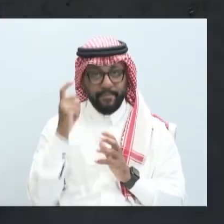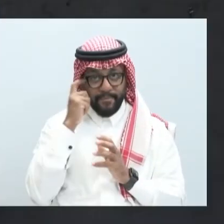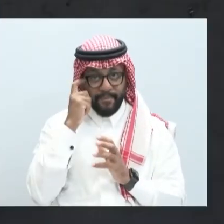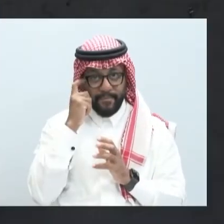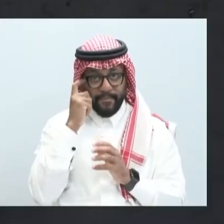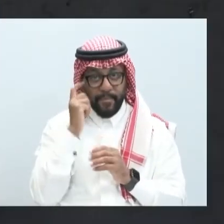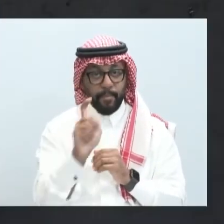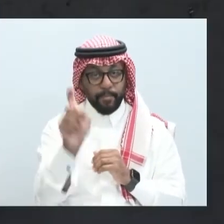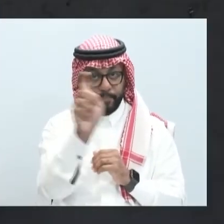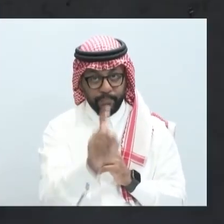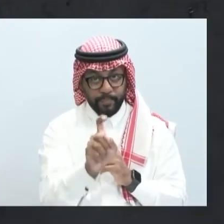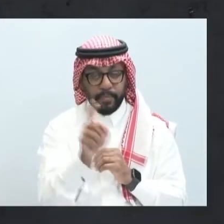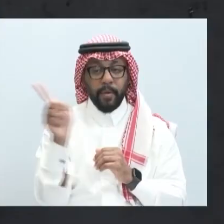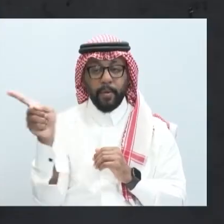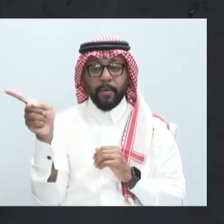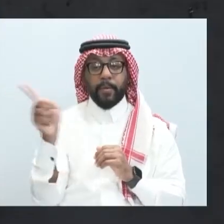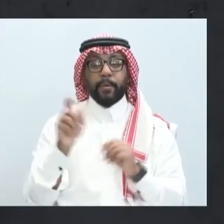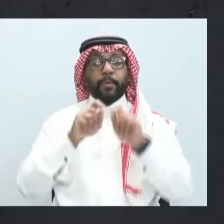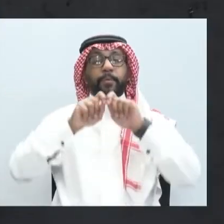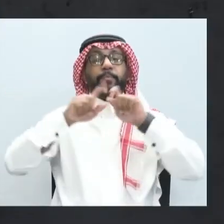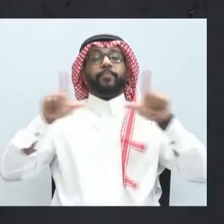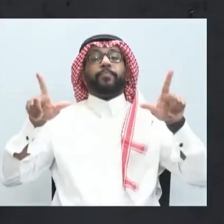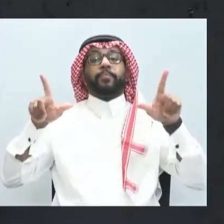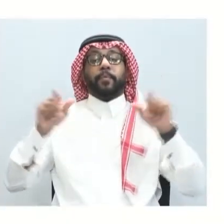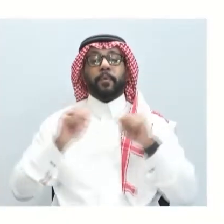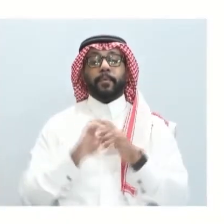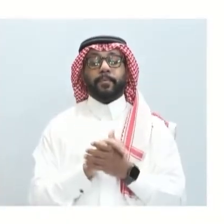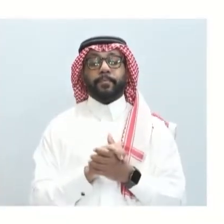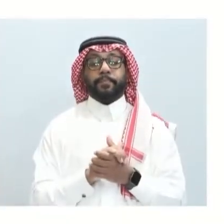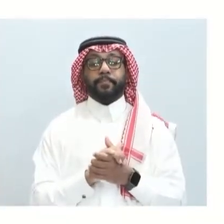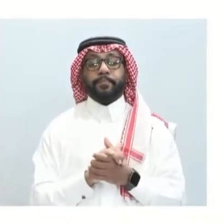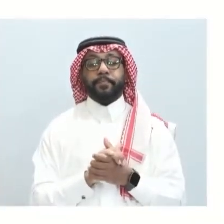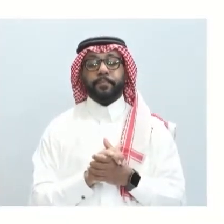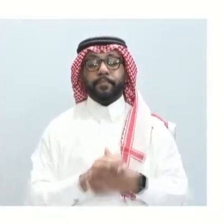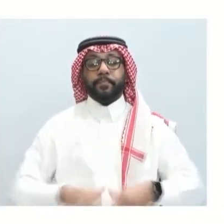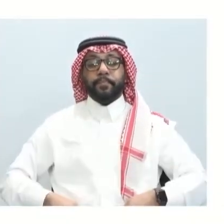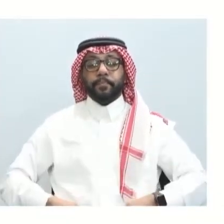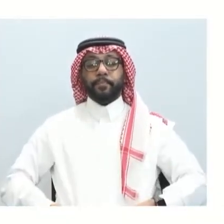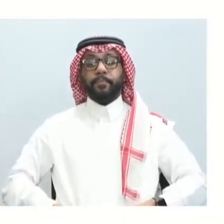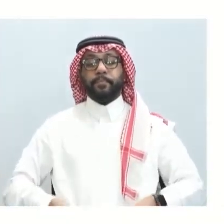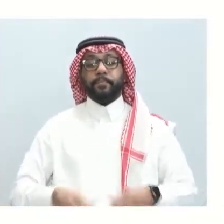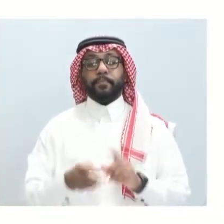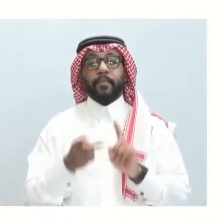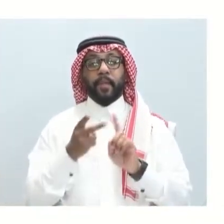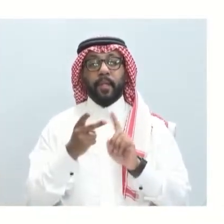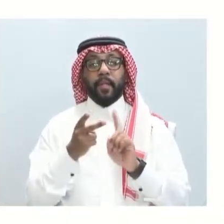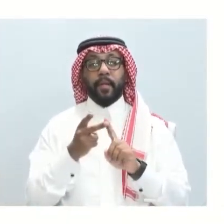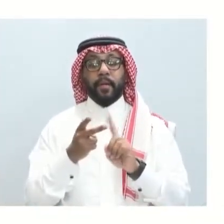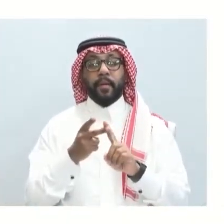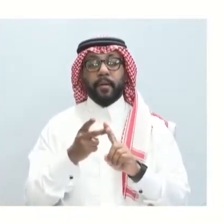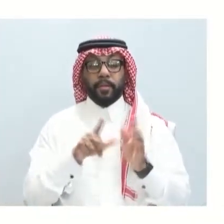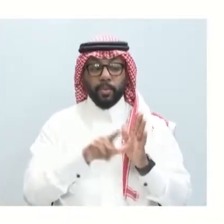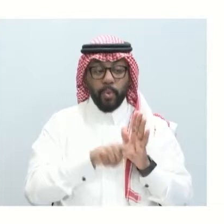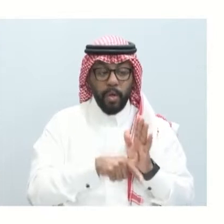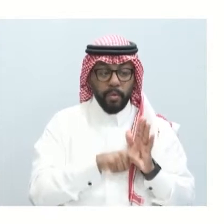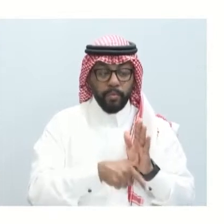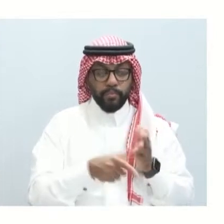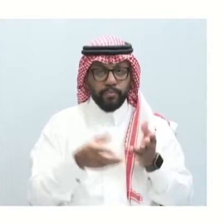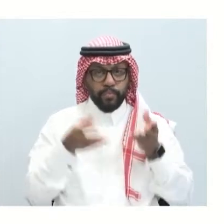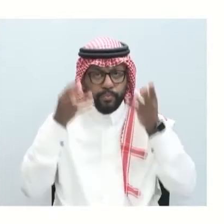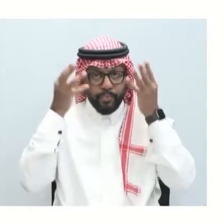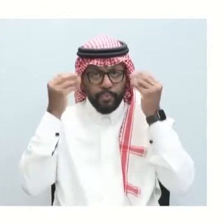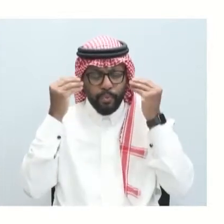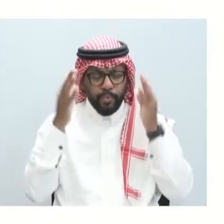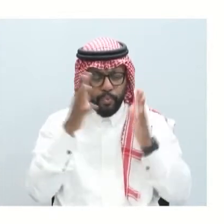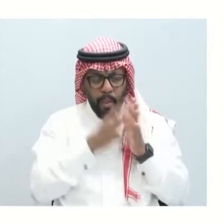السؤال بارك الله فيكم واضح الان ننطلق الى الخطوه التاليه ما هي الخطوه التاليه ان اخطط